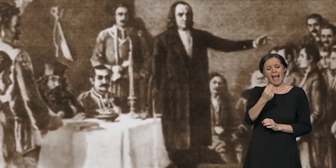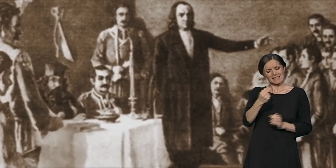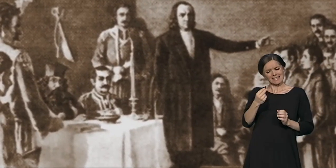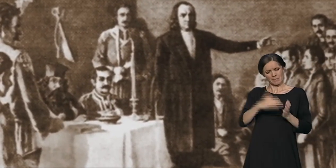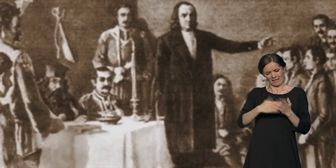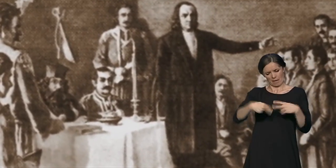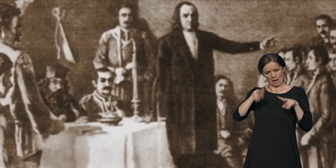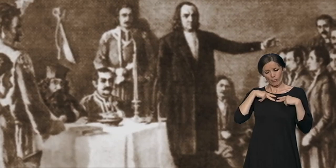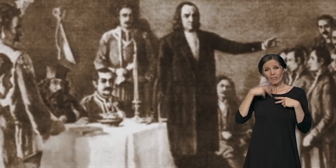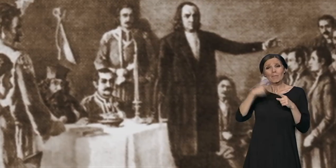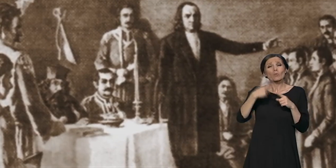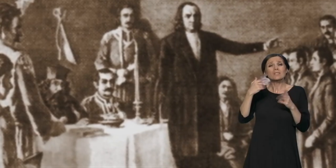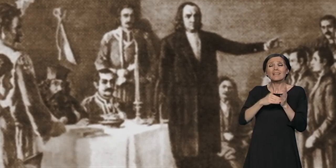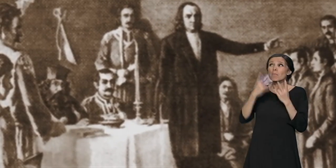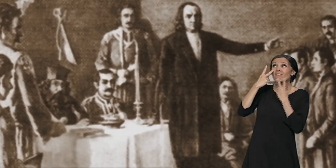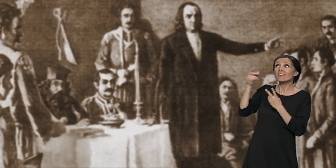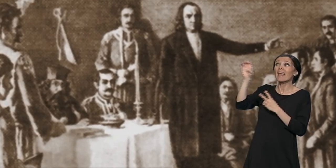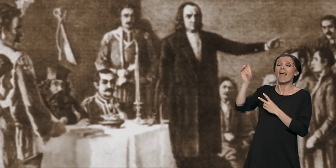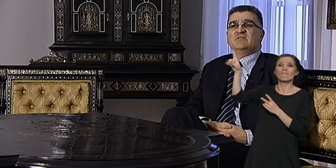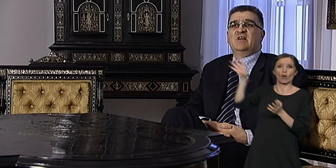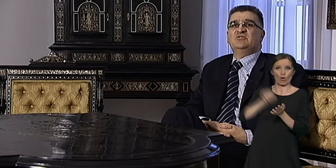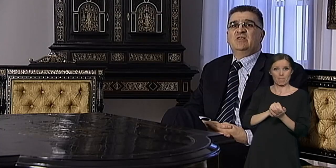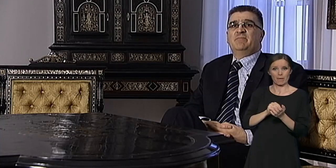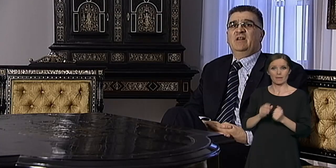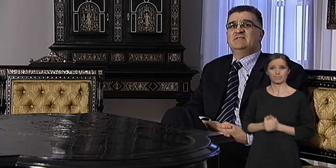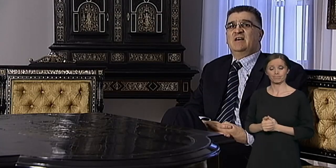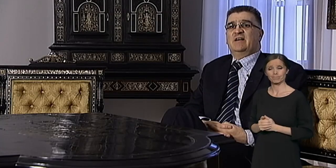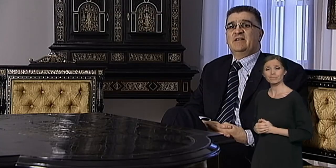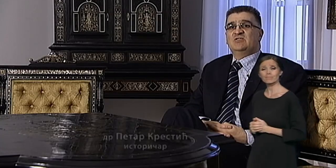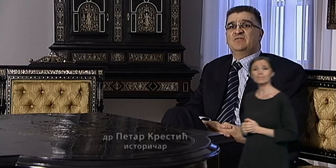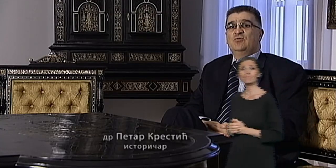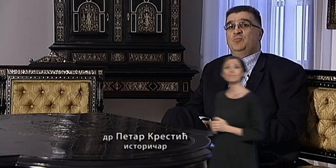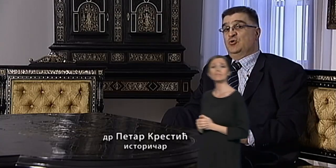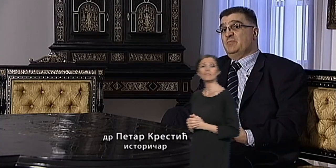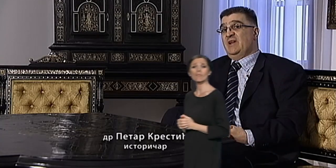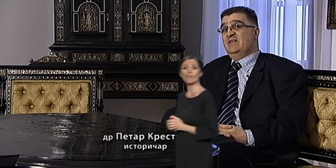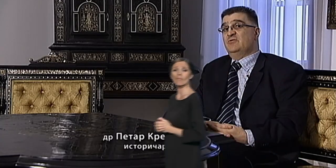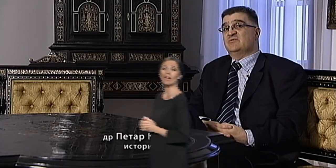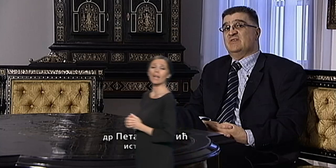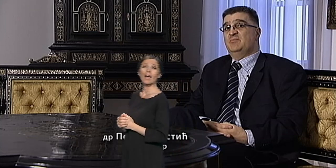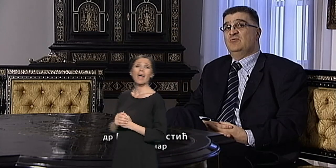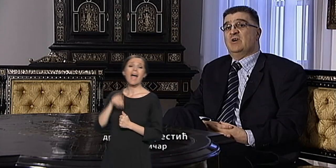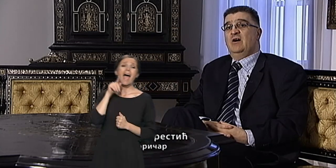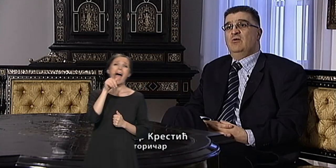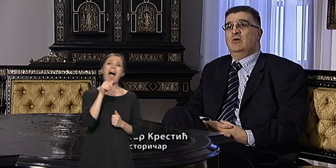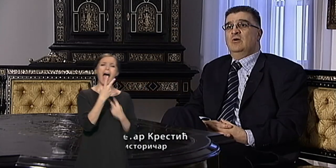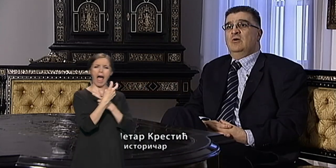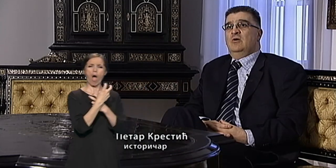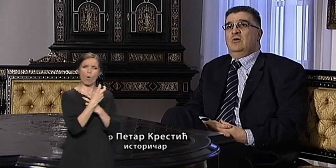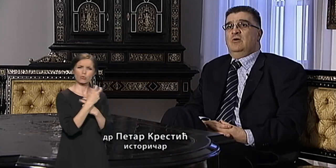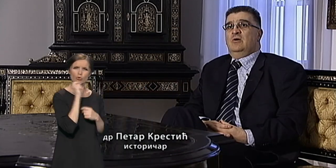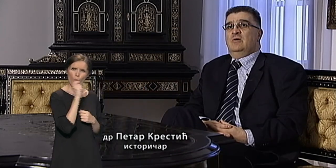Austro-Ugarska, to jest Ugarska, je vrlo značajna bila za kneževinu, potom kraljevinu Srbiju, kao,